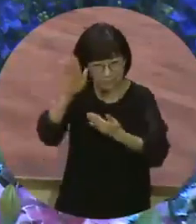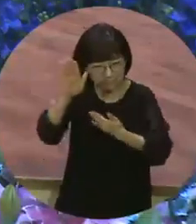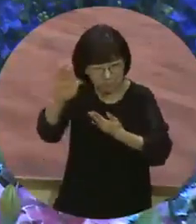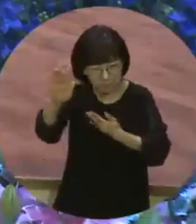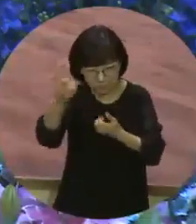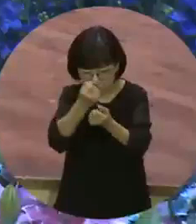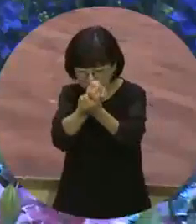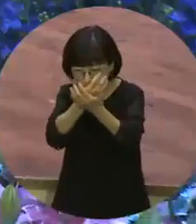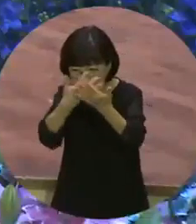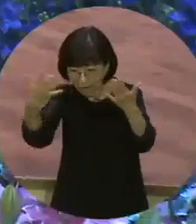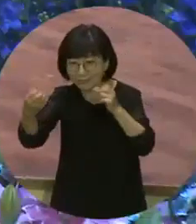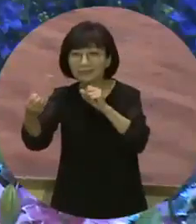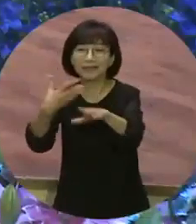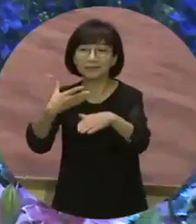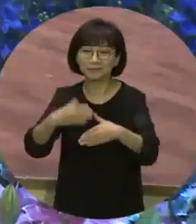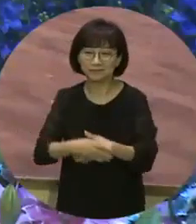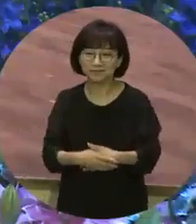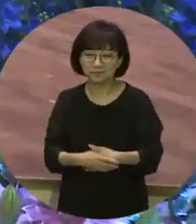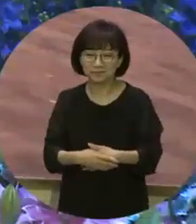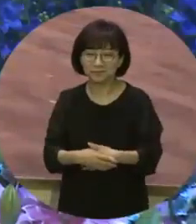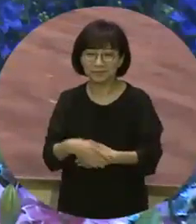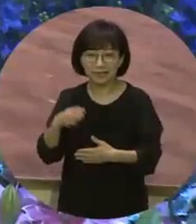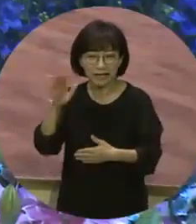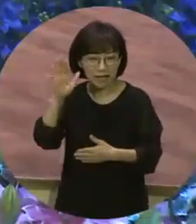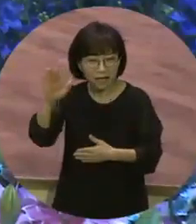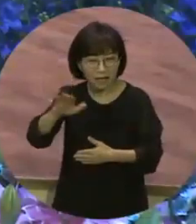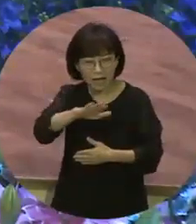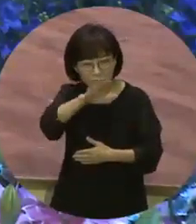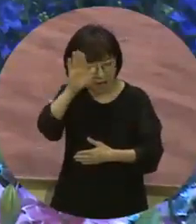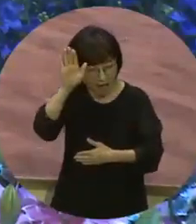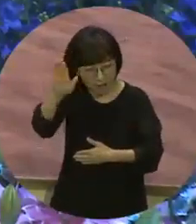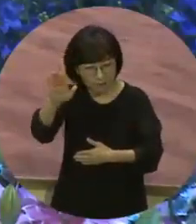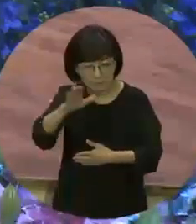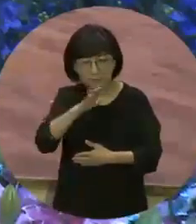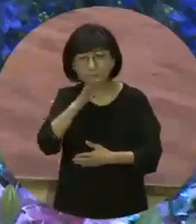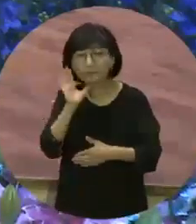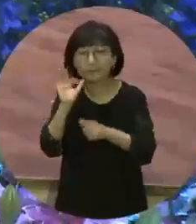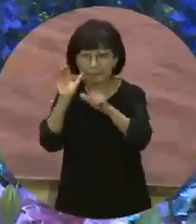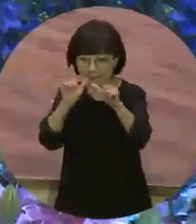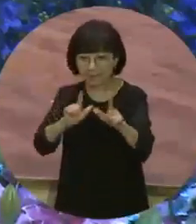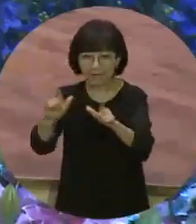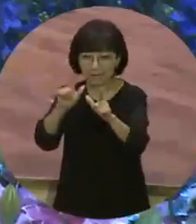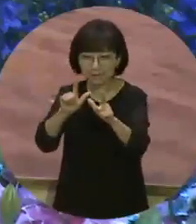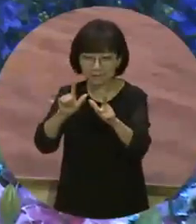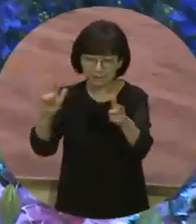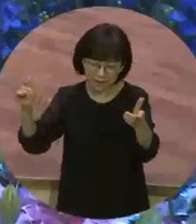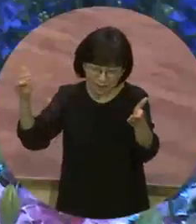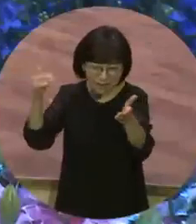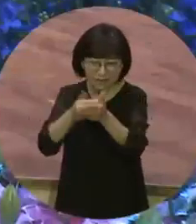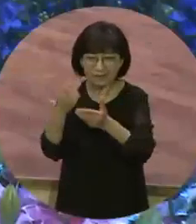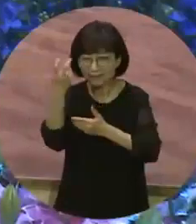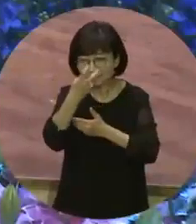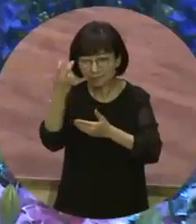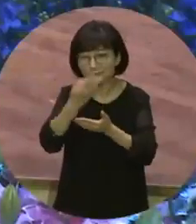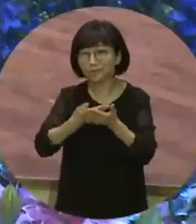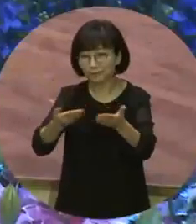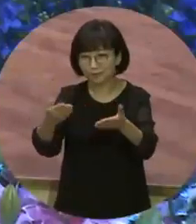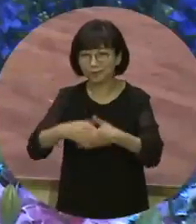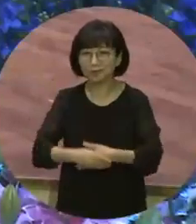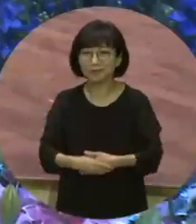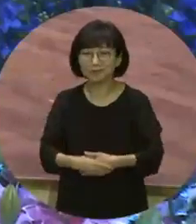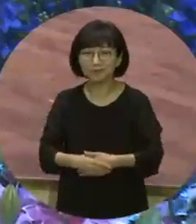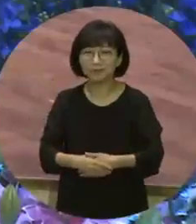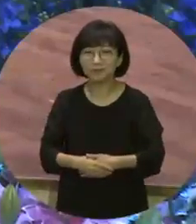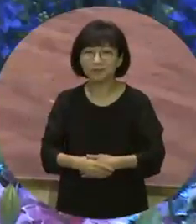하나님이 노후를 보장해요. 아멘. 그걸 잡은 사람은 다릅니다. 아멘 하고